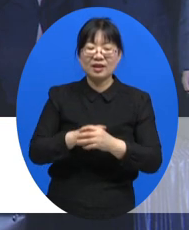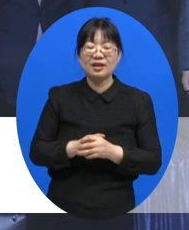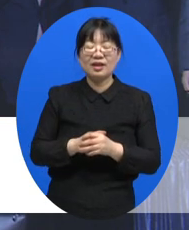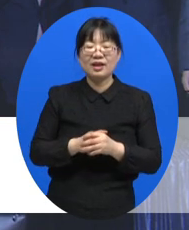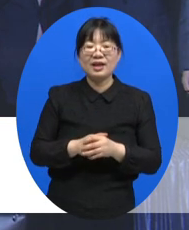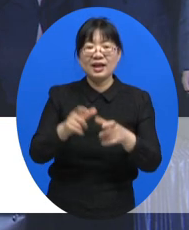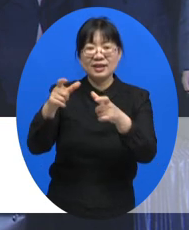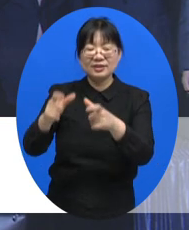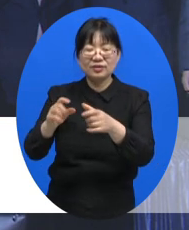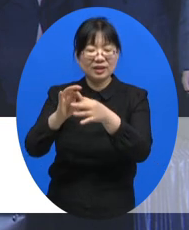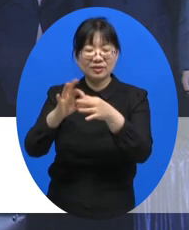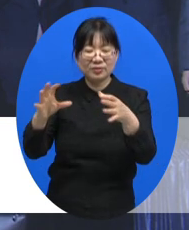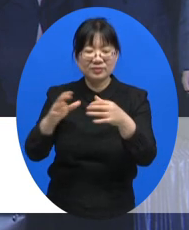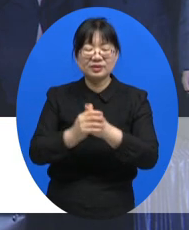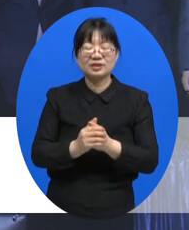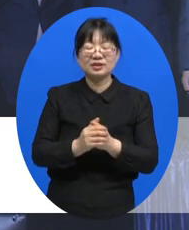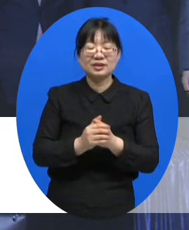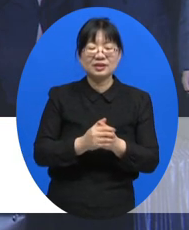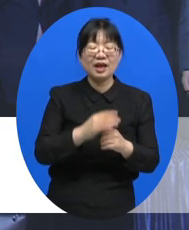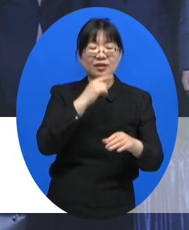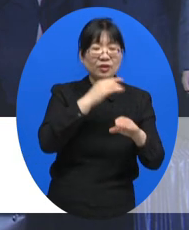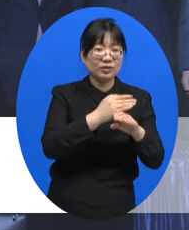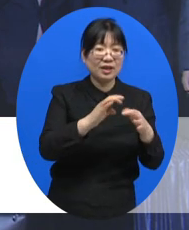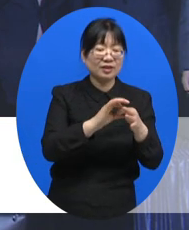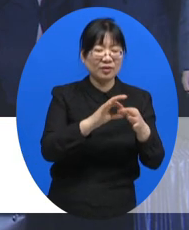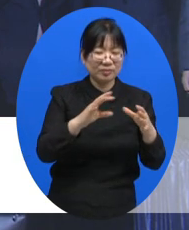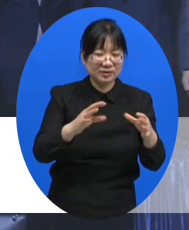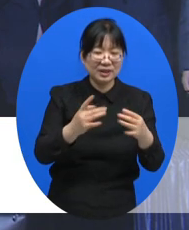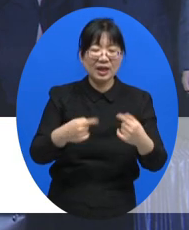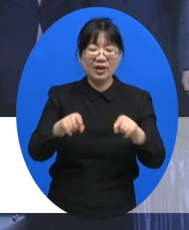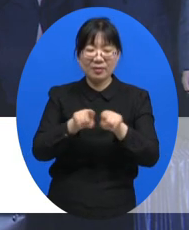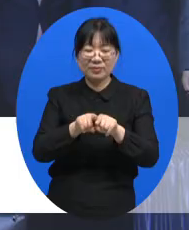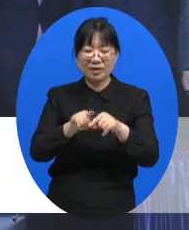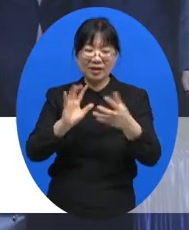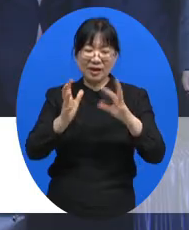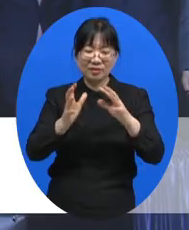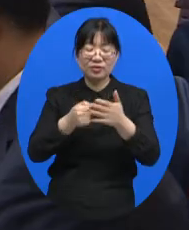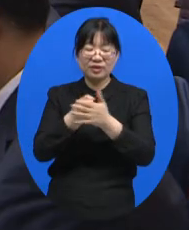뛰어넘어 힘을 모으기로 했습니다. 최창순 기자가 현장 취재했습니다.